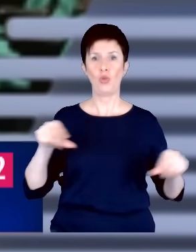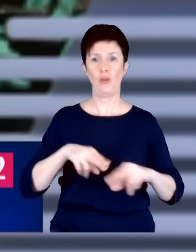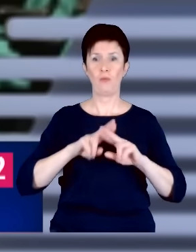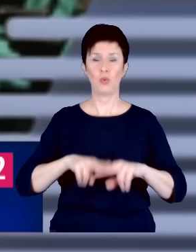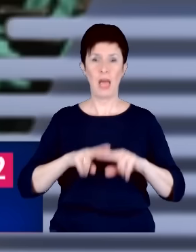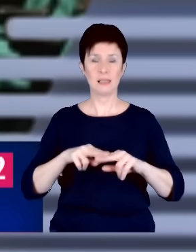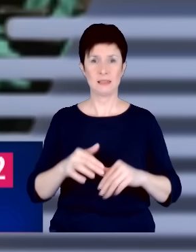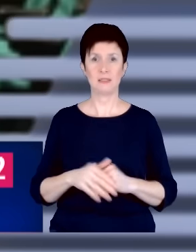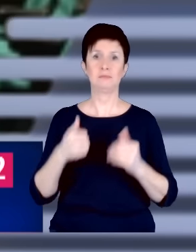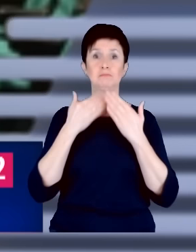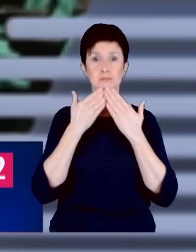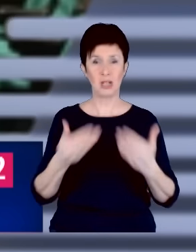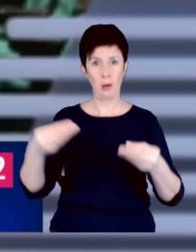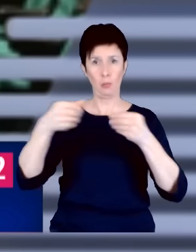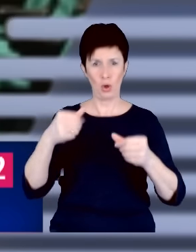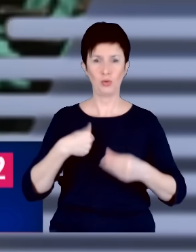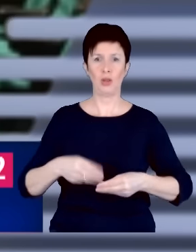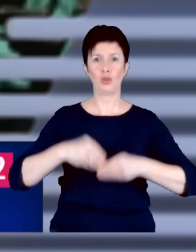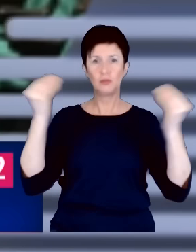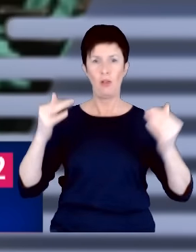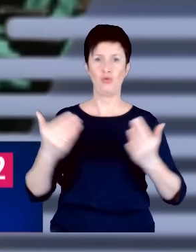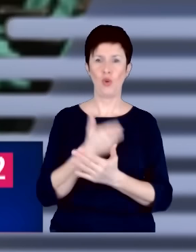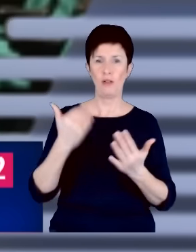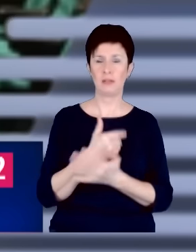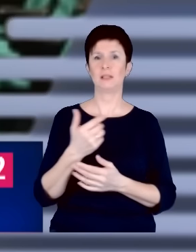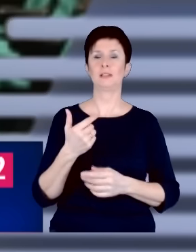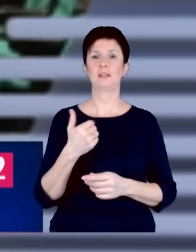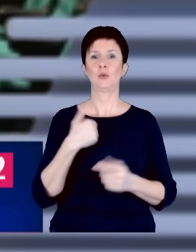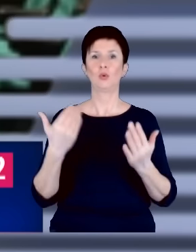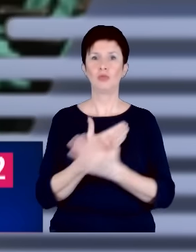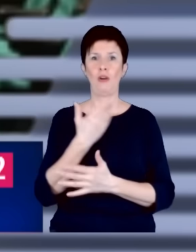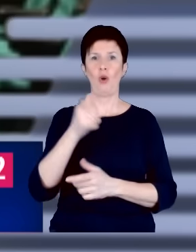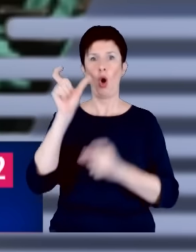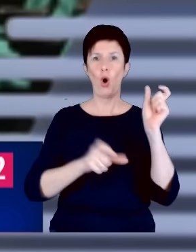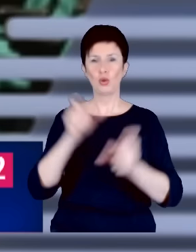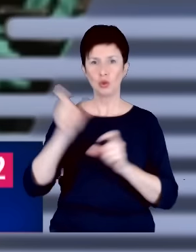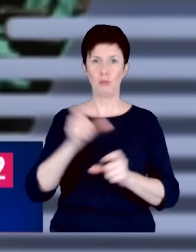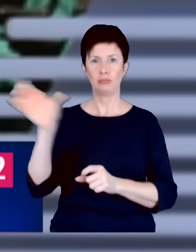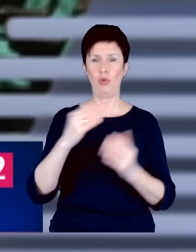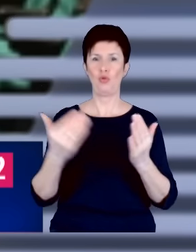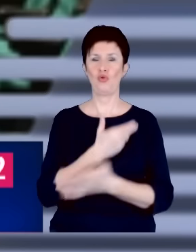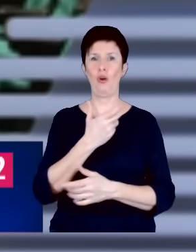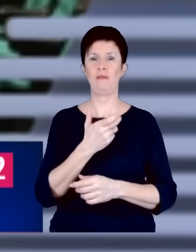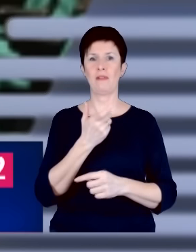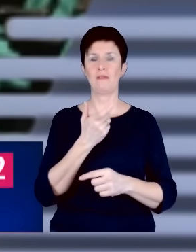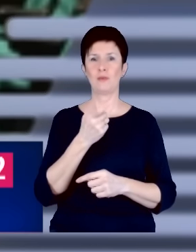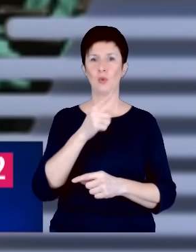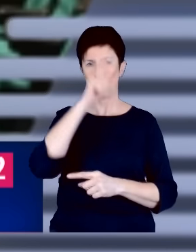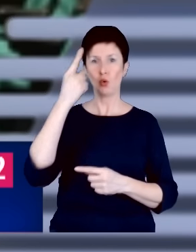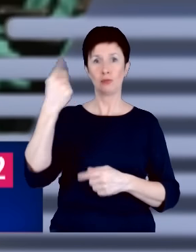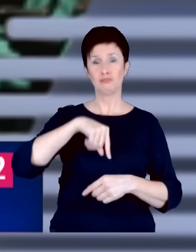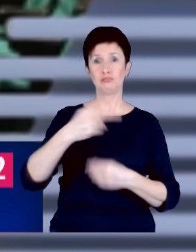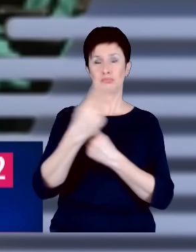czemu rozwijamy się, unowocześniamy, pozyskujemy nowe twarze, nowe kadry. rozwijamy technologicznie i mamy